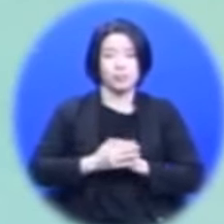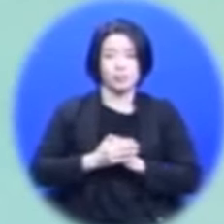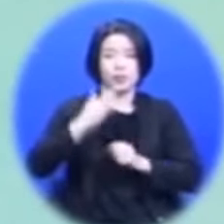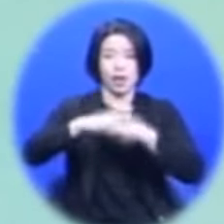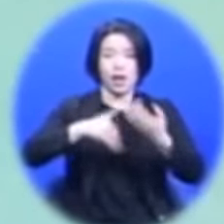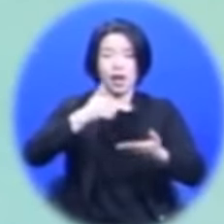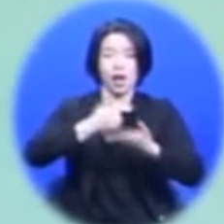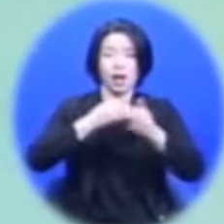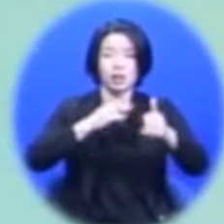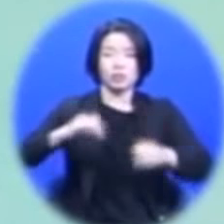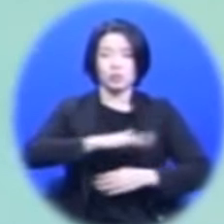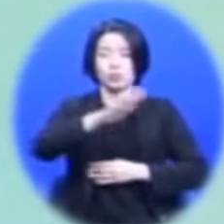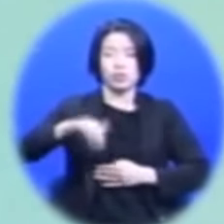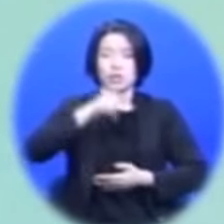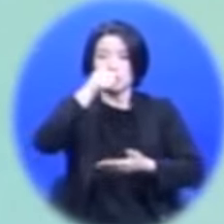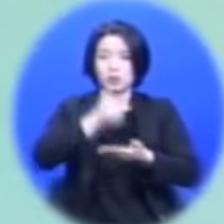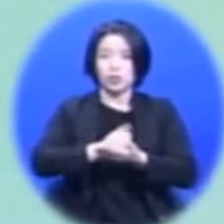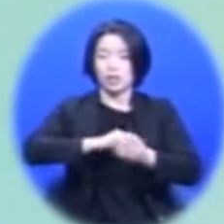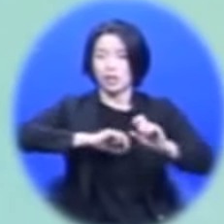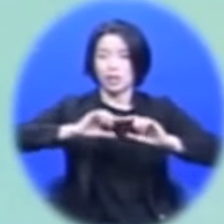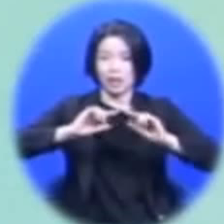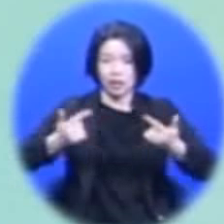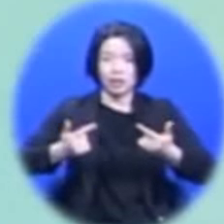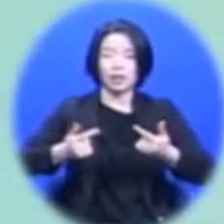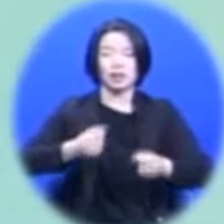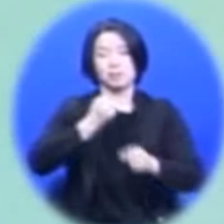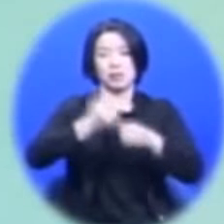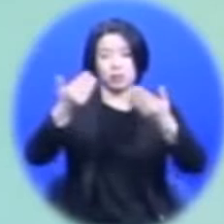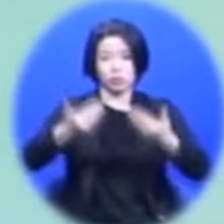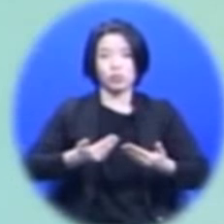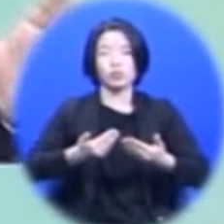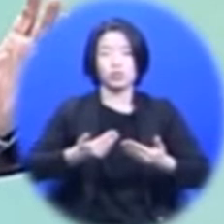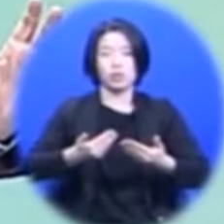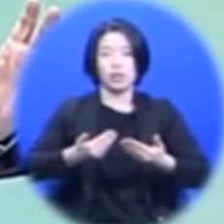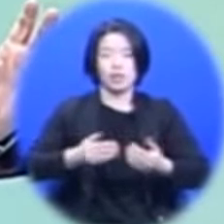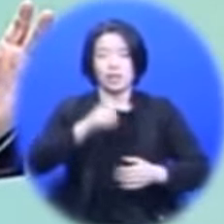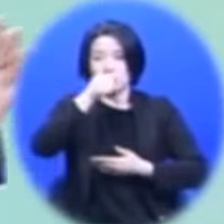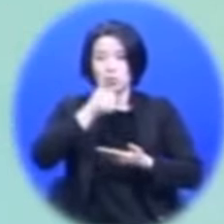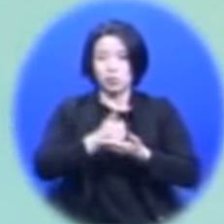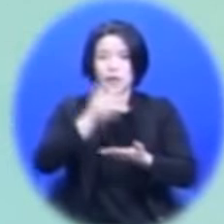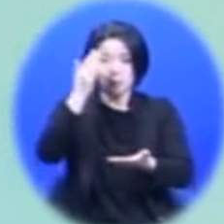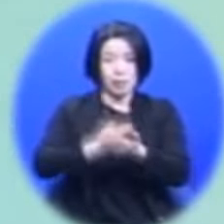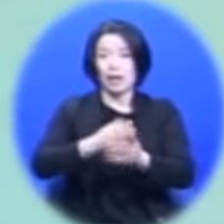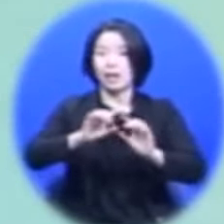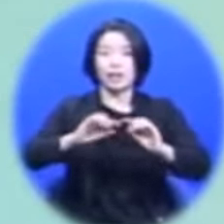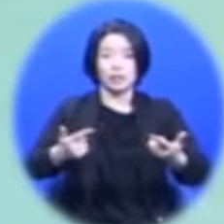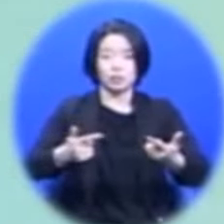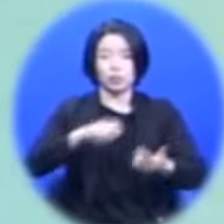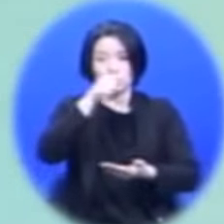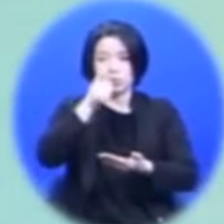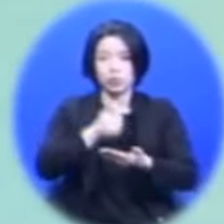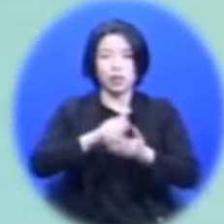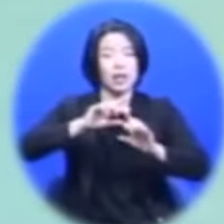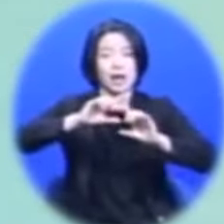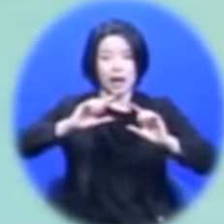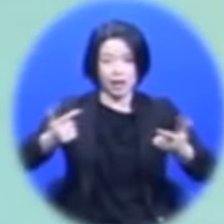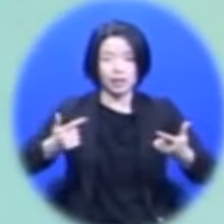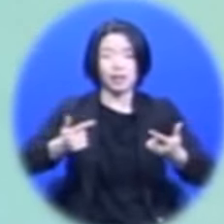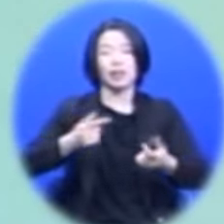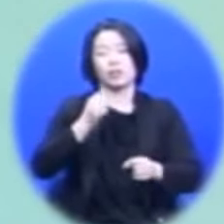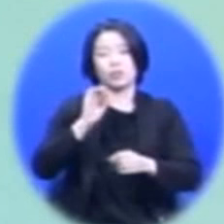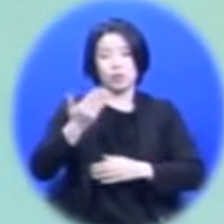하나님께서 우리를 죄 짓지 않게 해주신다는 겁니다. 죄 짓지 말라가 아니고 죄 짓지 않게 된다는